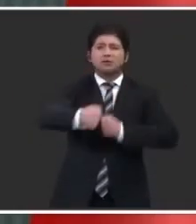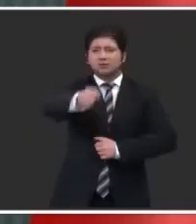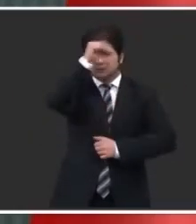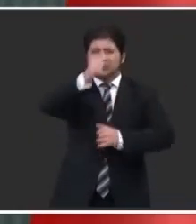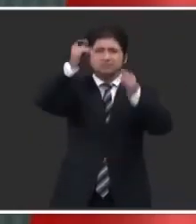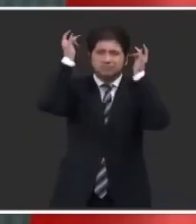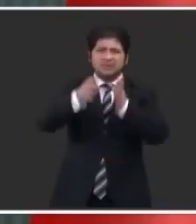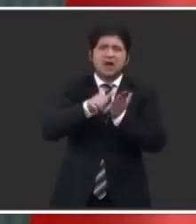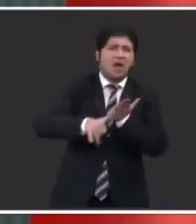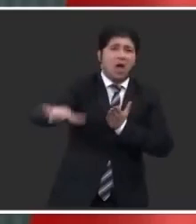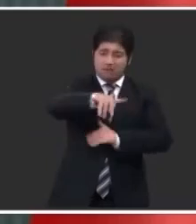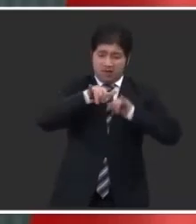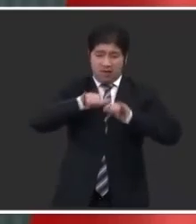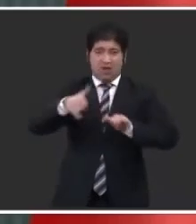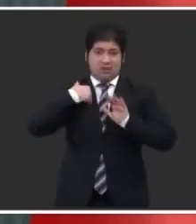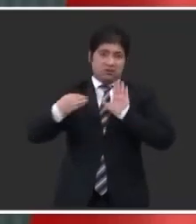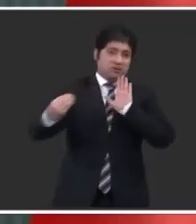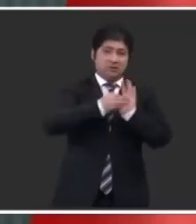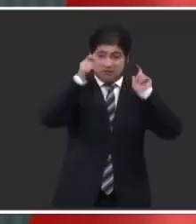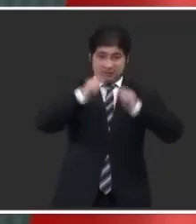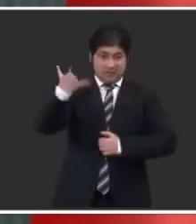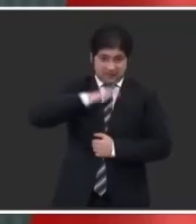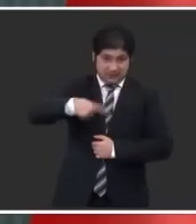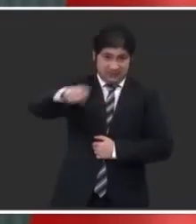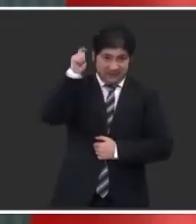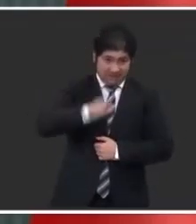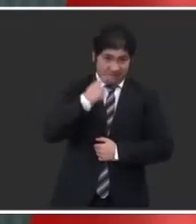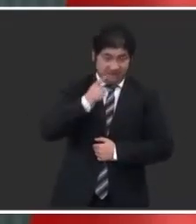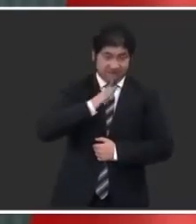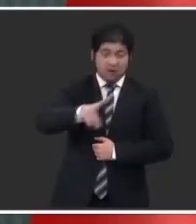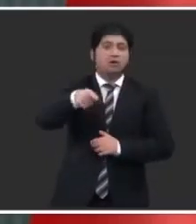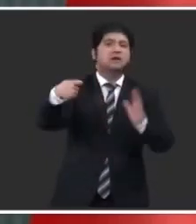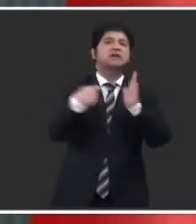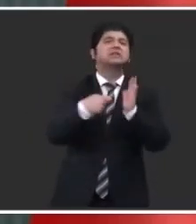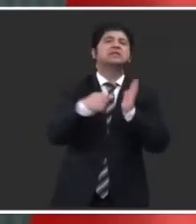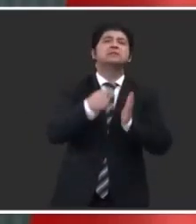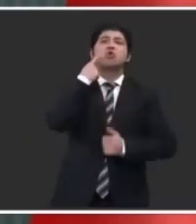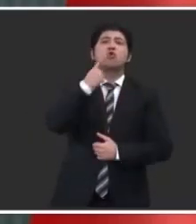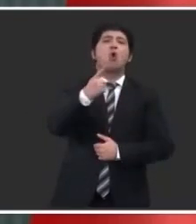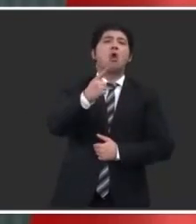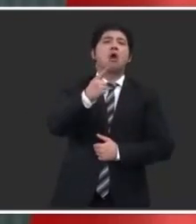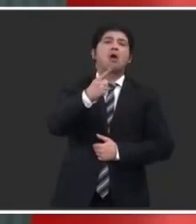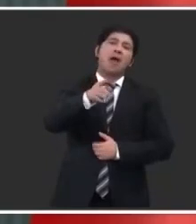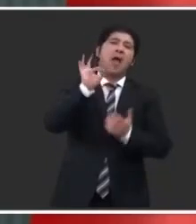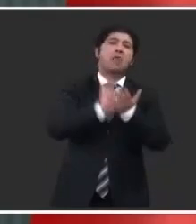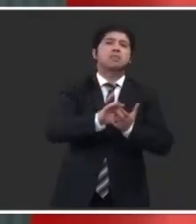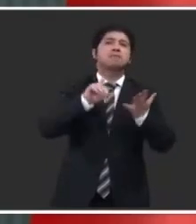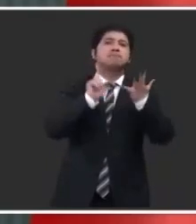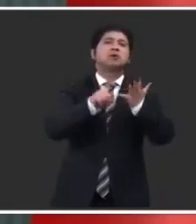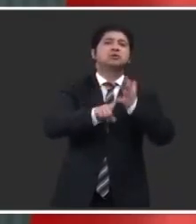uğursuzla aynı fotoğrafın içine sokuyorsa yaptığı işin adı beşinci kol